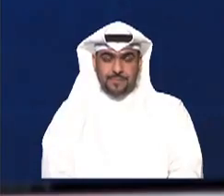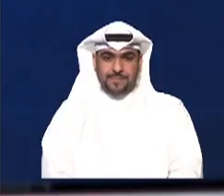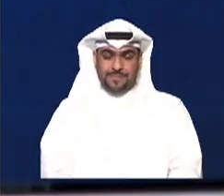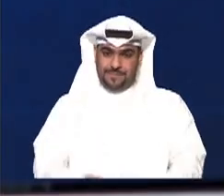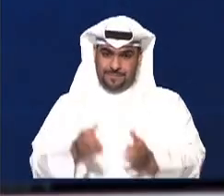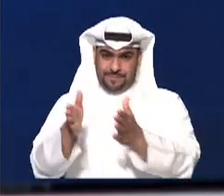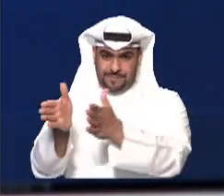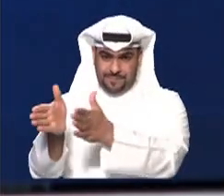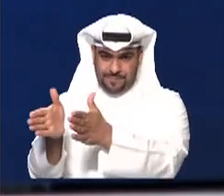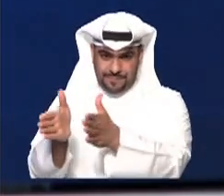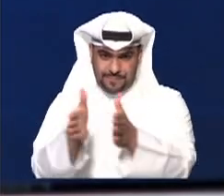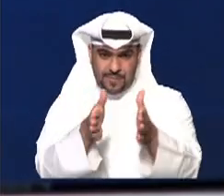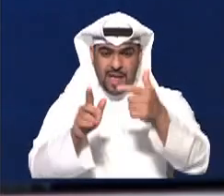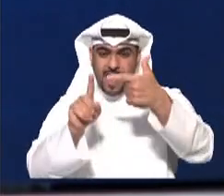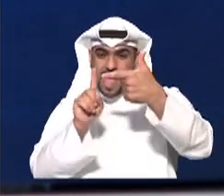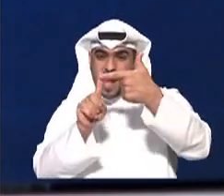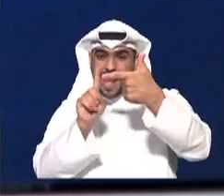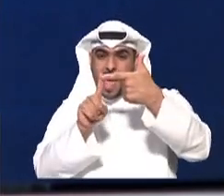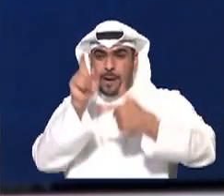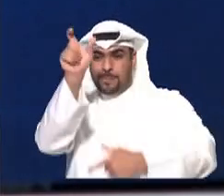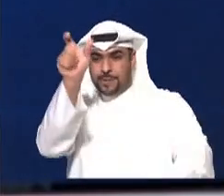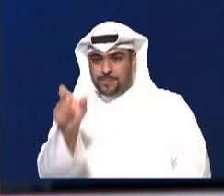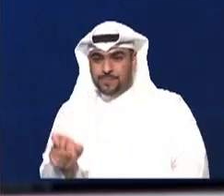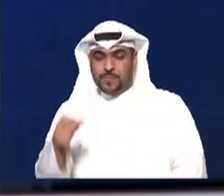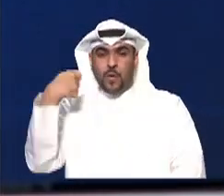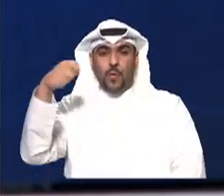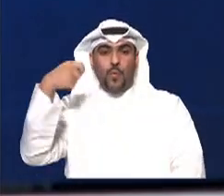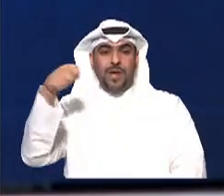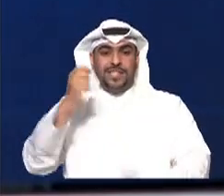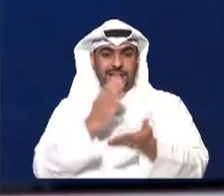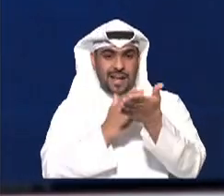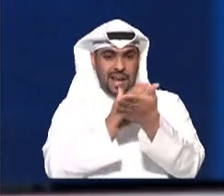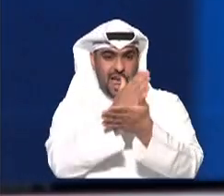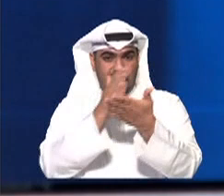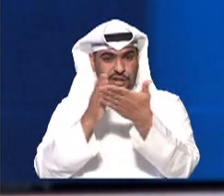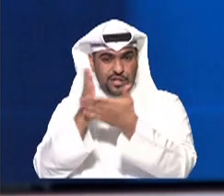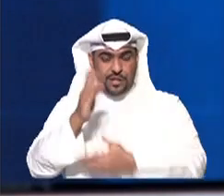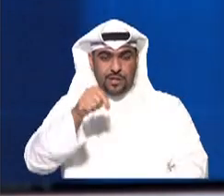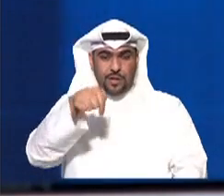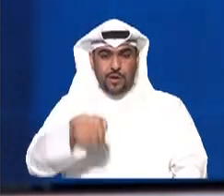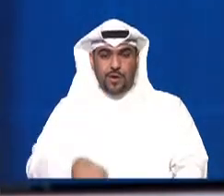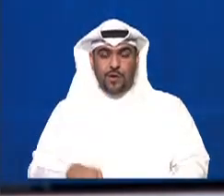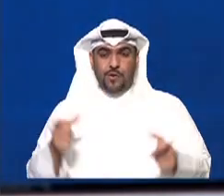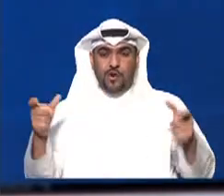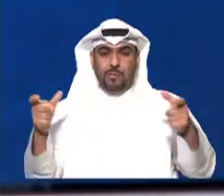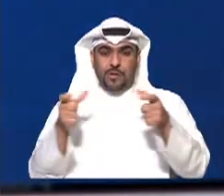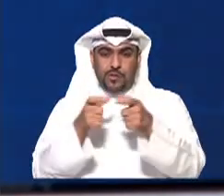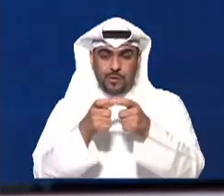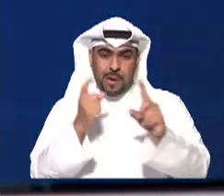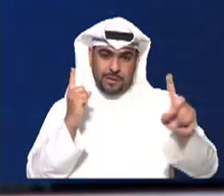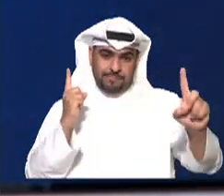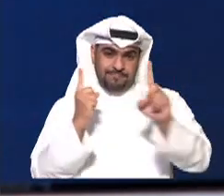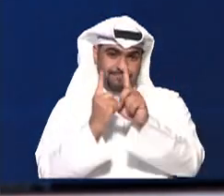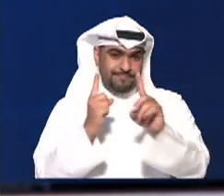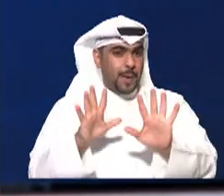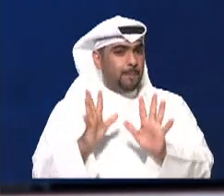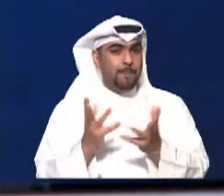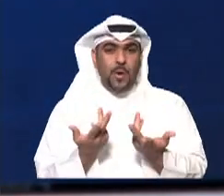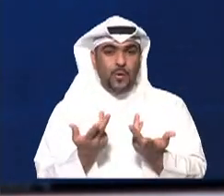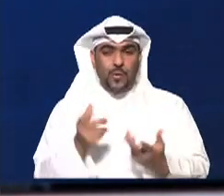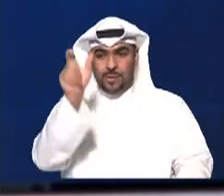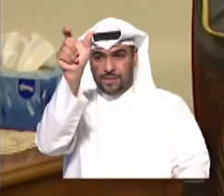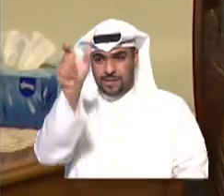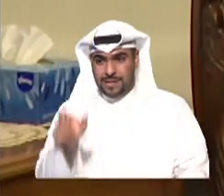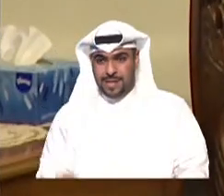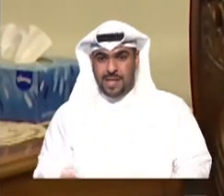اجتمع نائب وزير الخارجية السفير مجدي الضفير اليوم مع سفير المملكة العربية السعودية الشقيقة لدى دولة الكويت الأمير